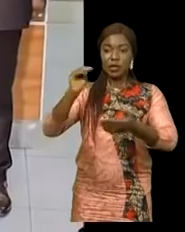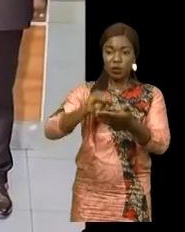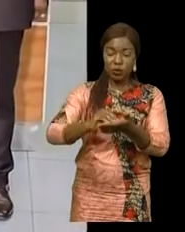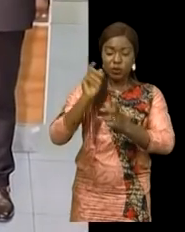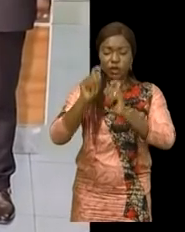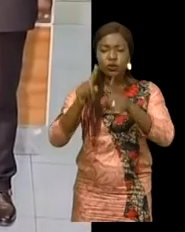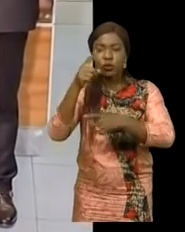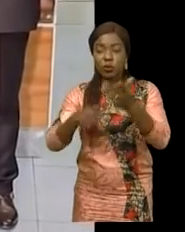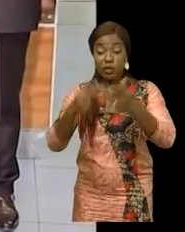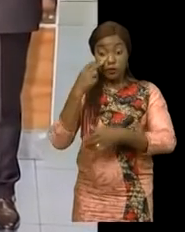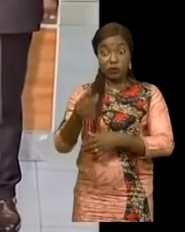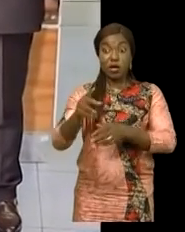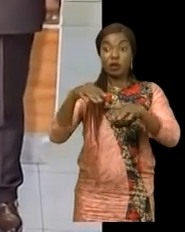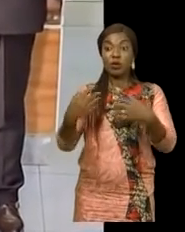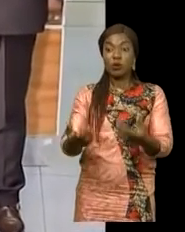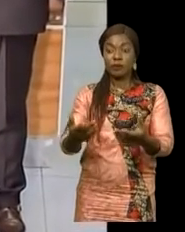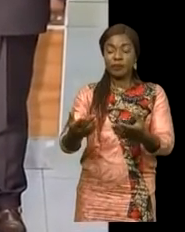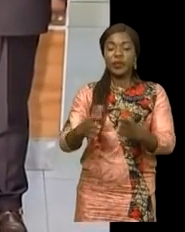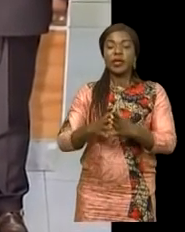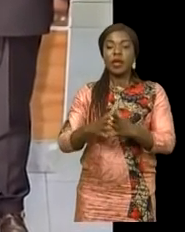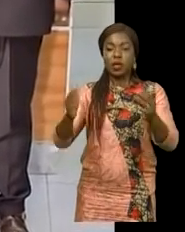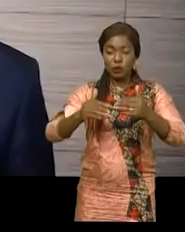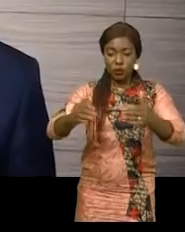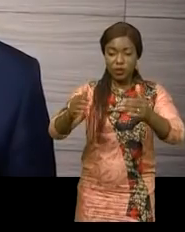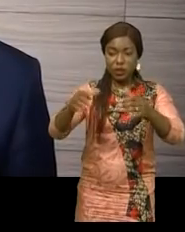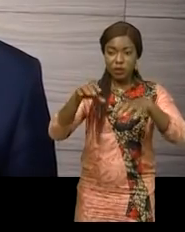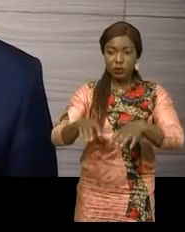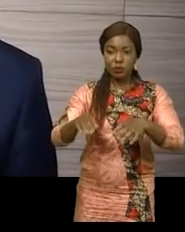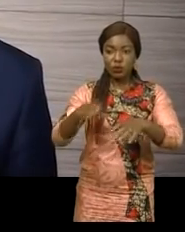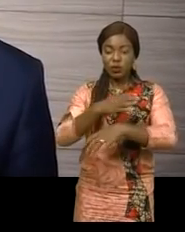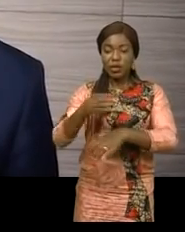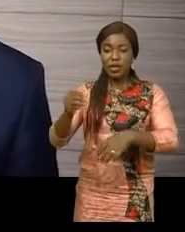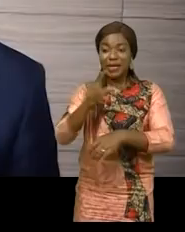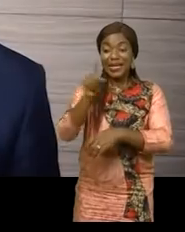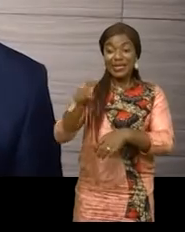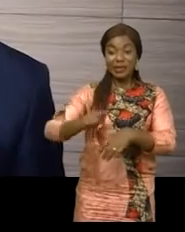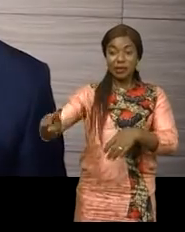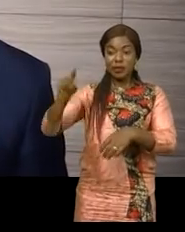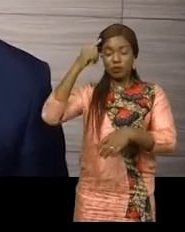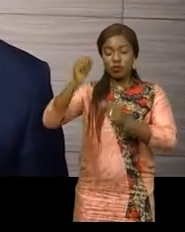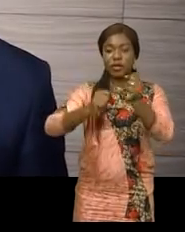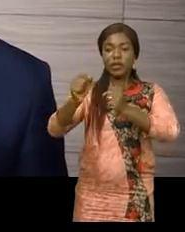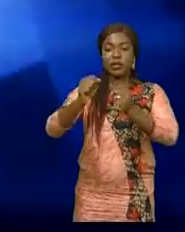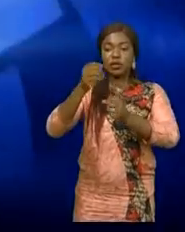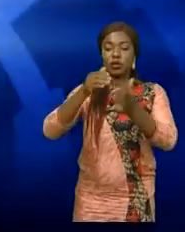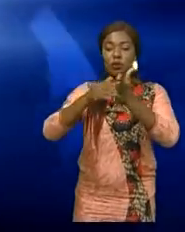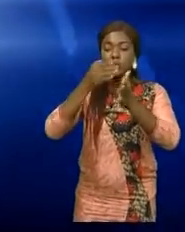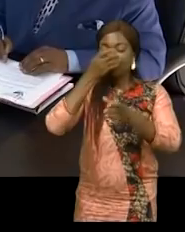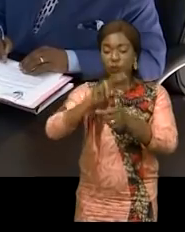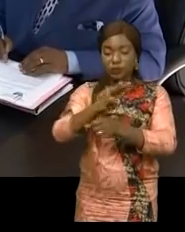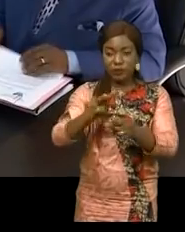était question de voir comment gérer la longue frontière entre la rdc et la zambie dans l'optique de la lutte contre le court aux nabis russe